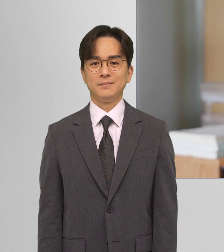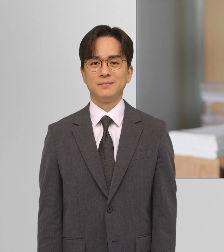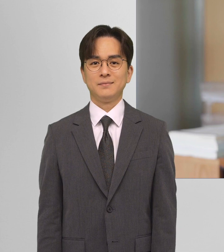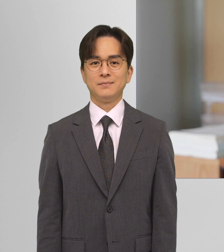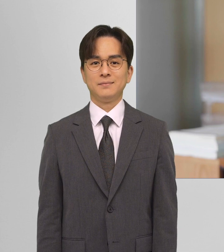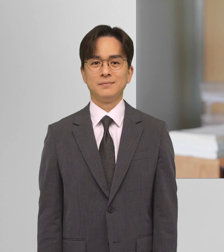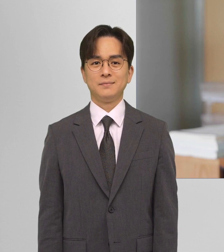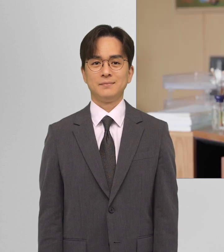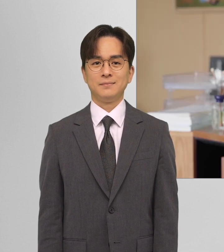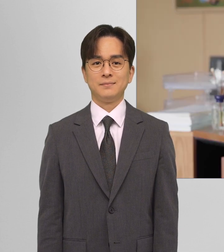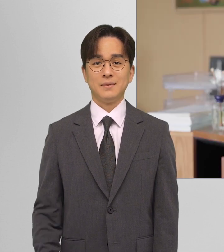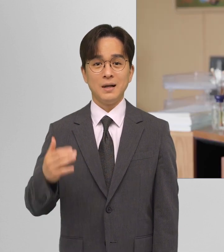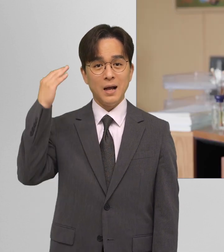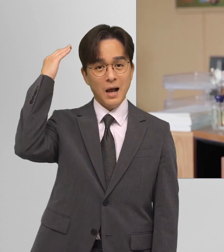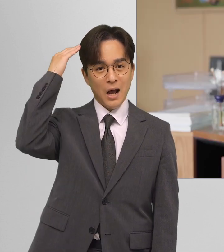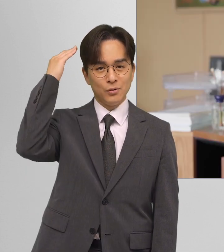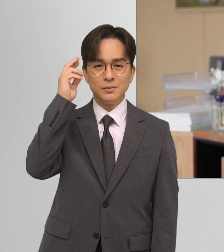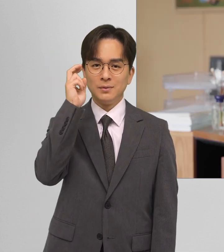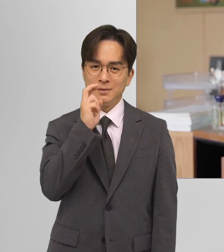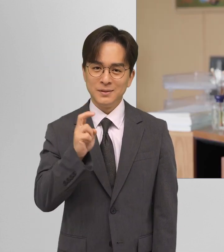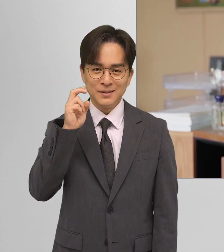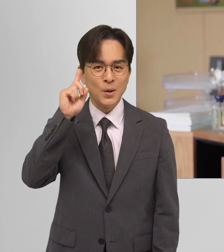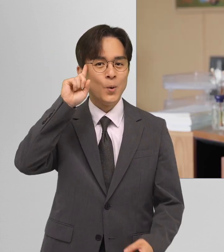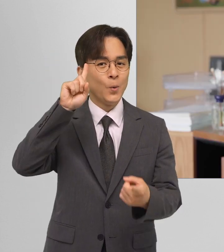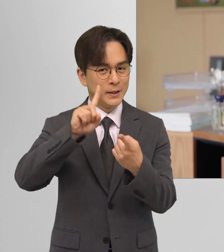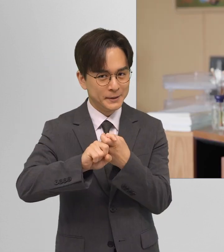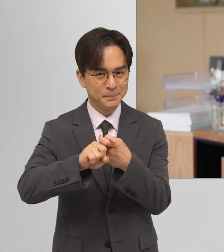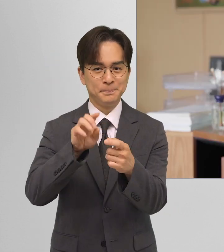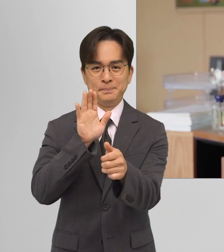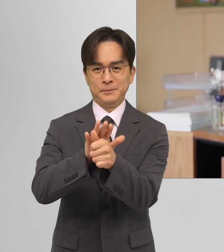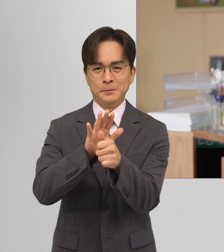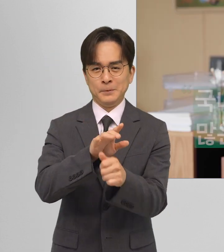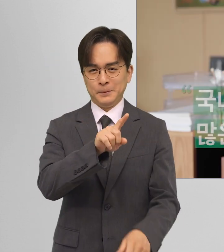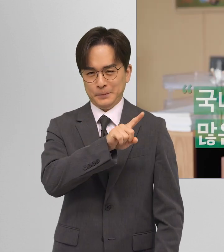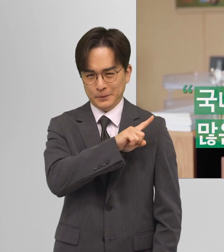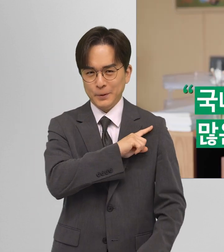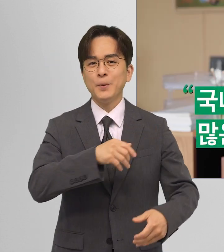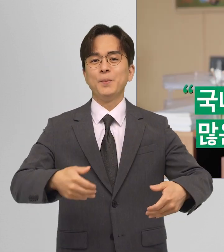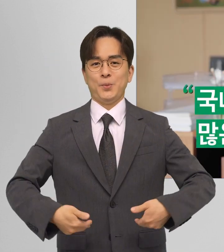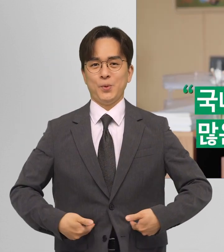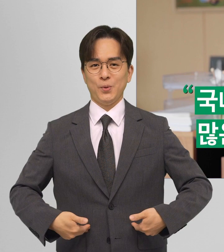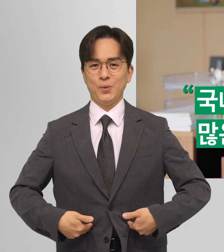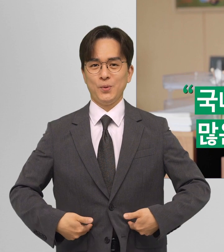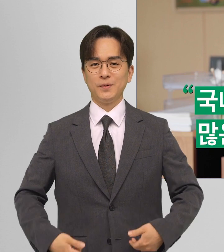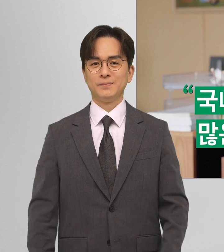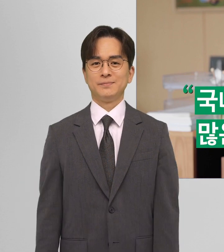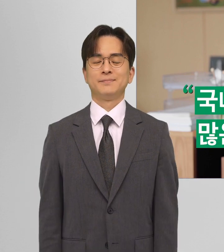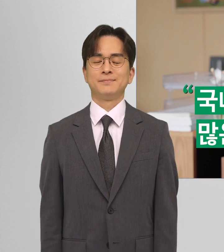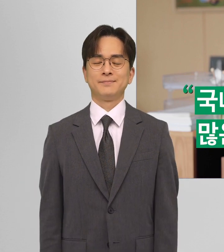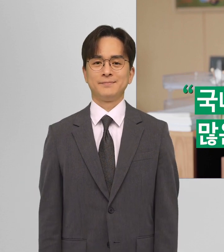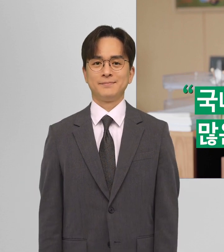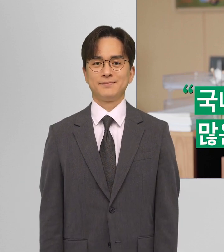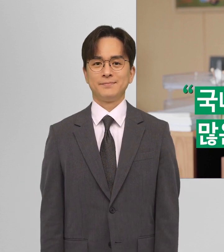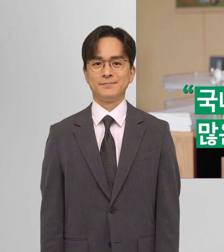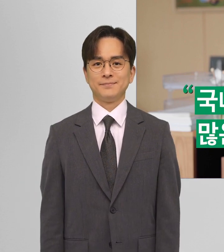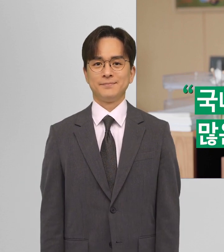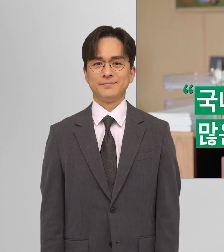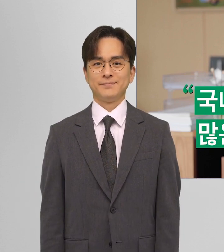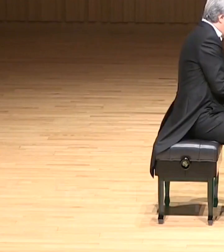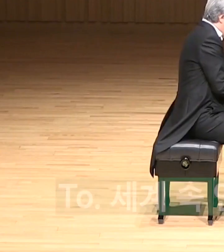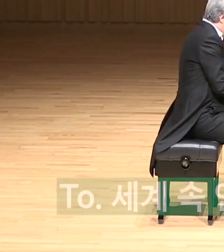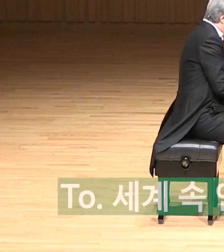지금 거의 없거든요. 그런 음악인들이 잘 활동할 수 있도록 국내 음악계에 많은 관심과 지원이 필요하지 않을까